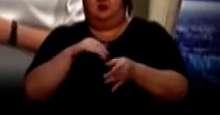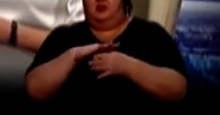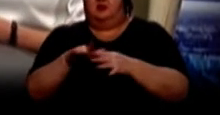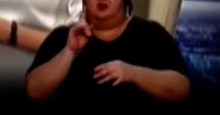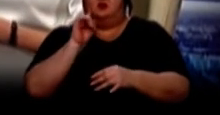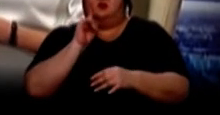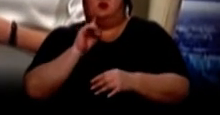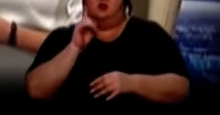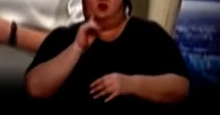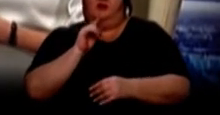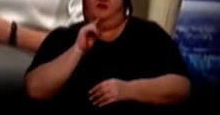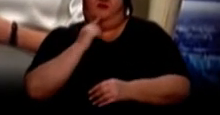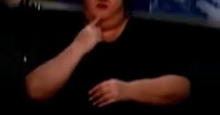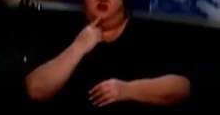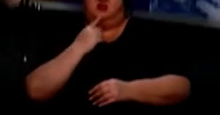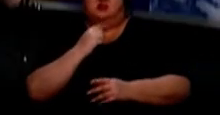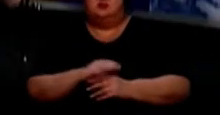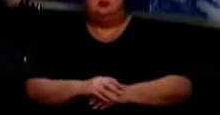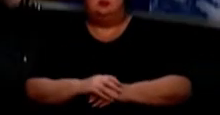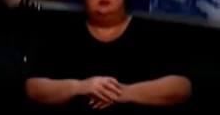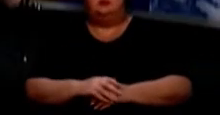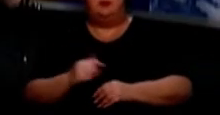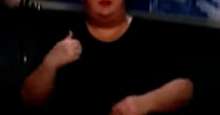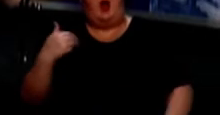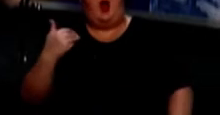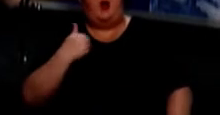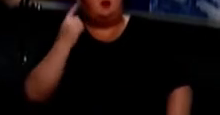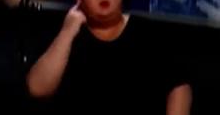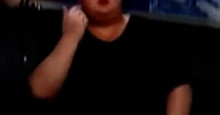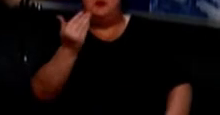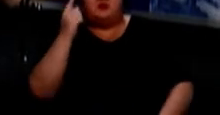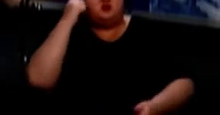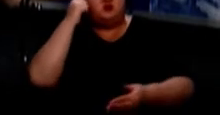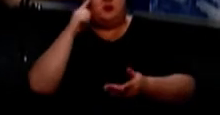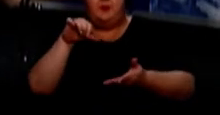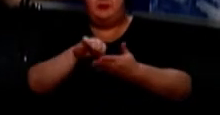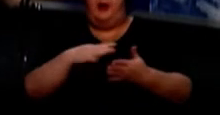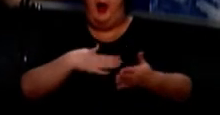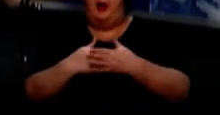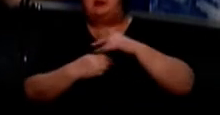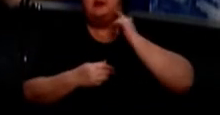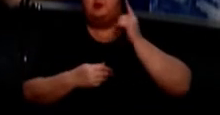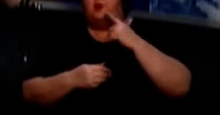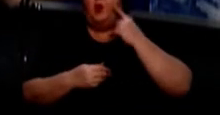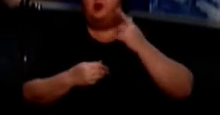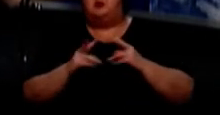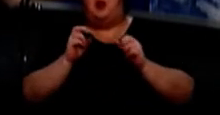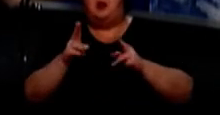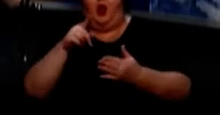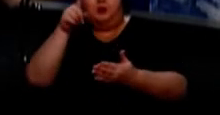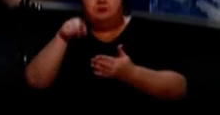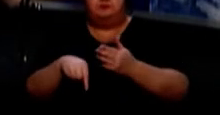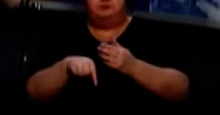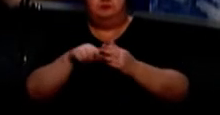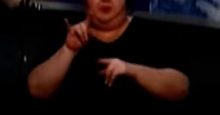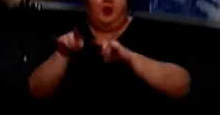немає персональної відповідальності. Так? Вікторія, я хотіла почути також вашу думку, як представниця активної молоді, як переконати